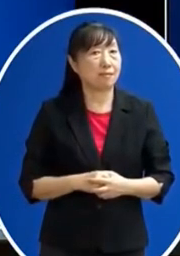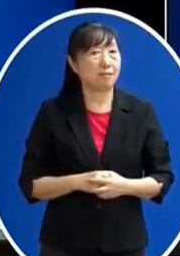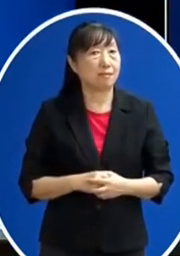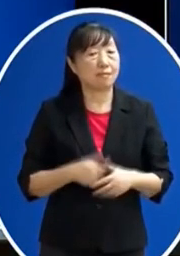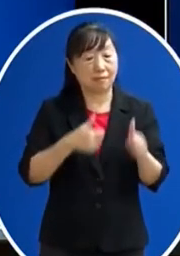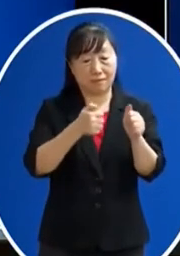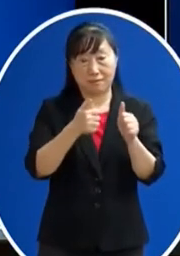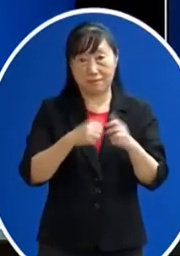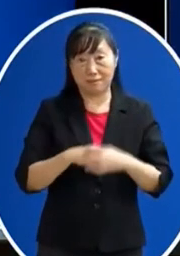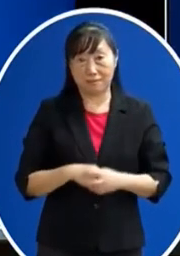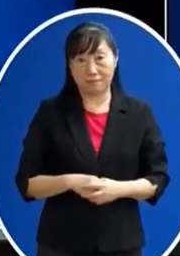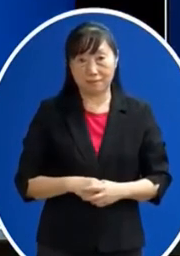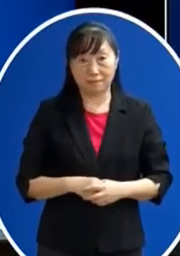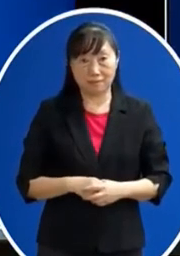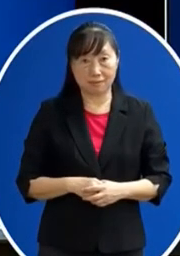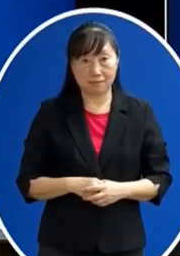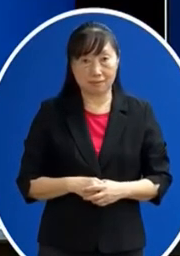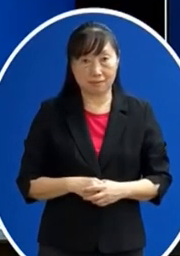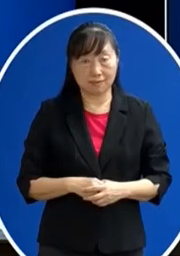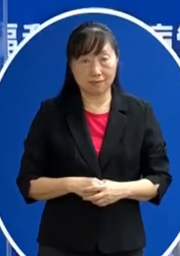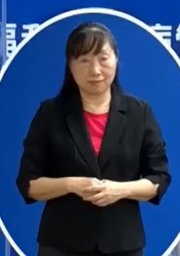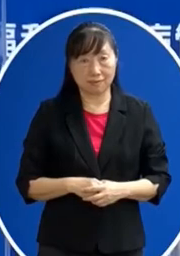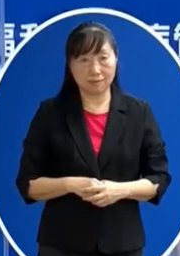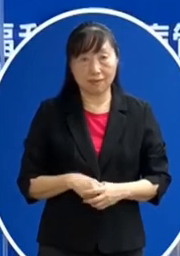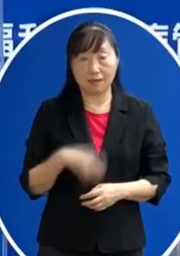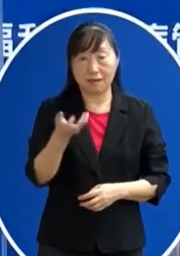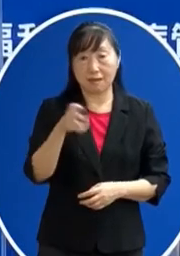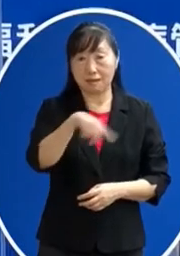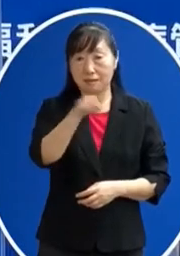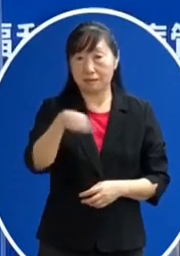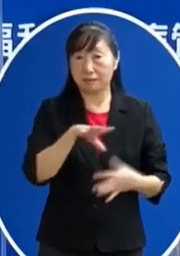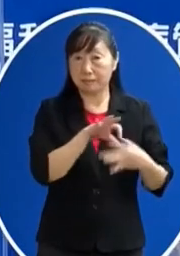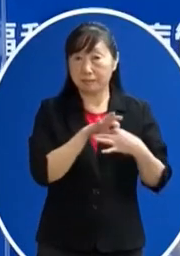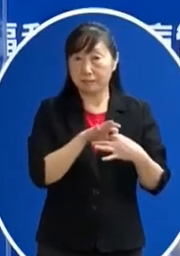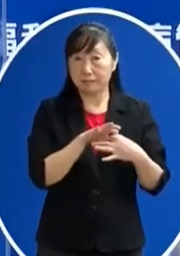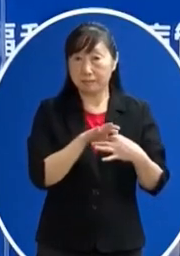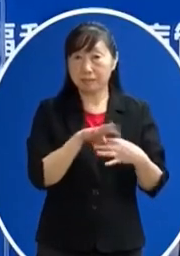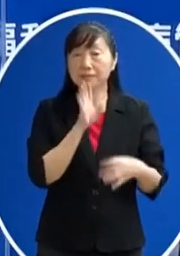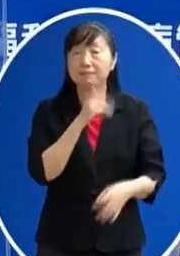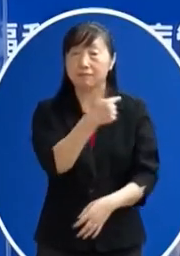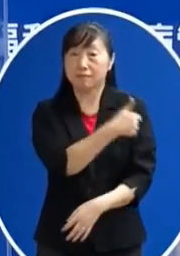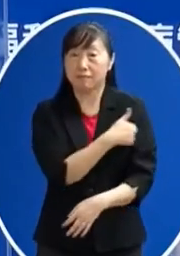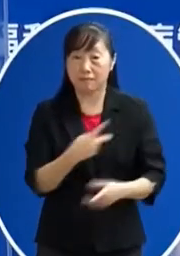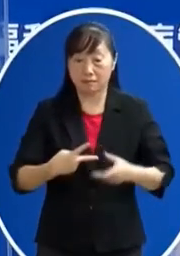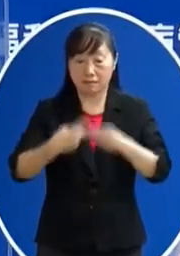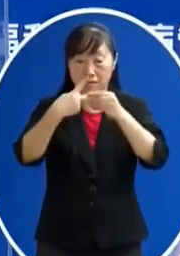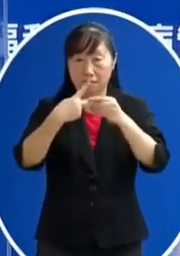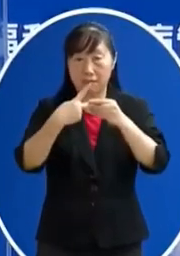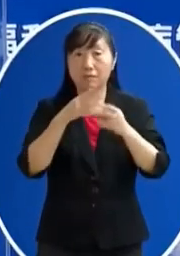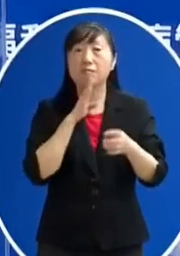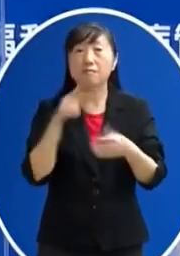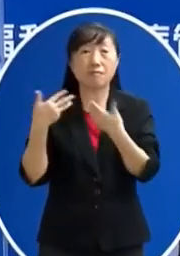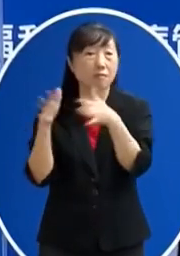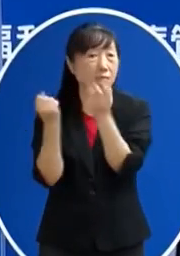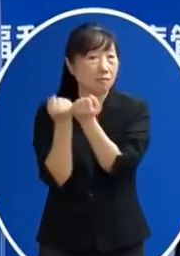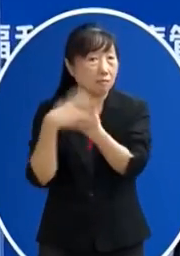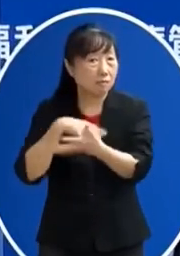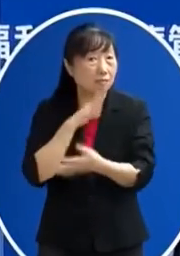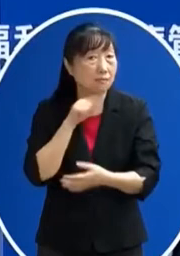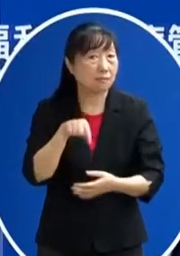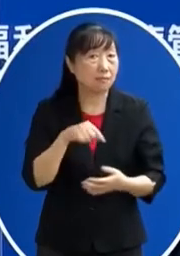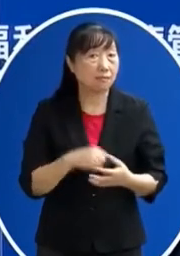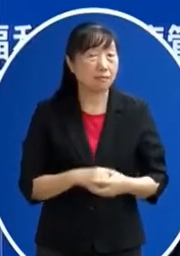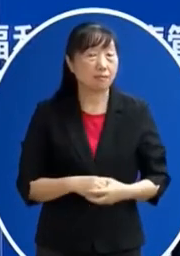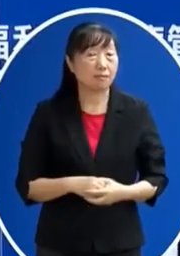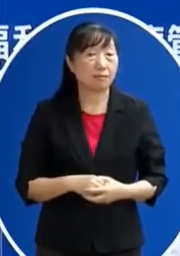好，谢谢哈。然后我们对于在大家关心在打第二剂哈，有关于这个 Moderna 哈，